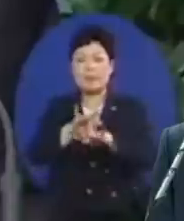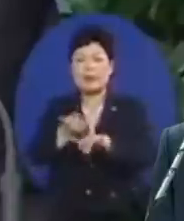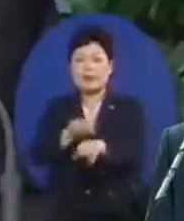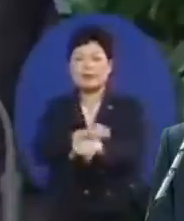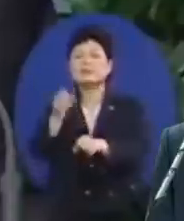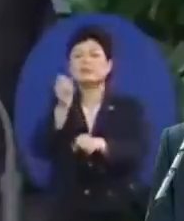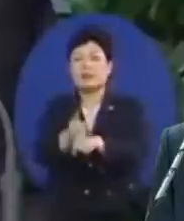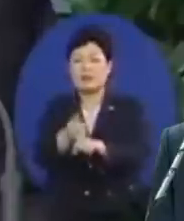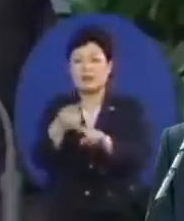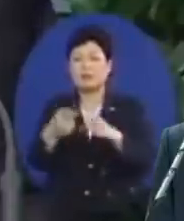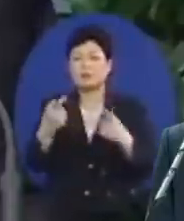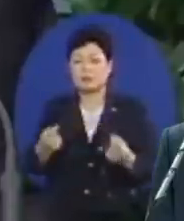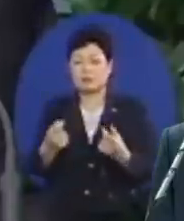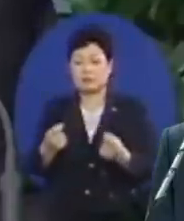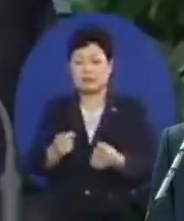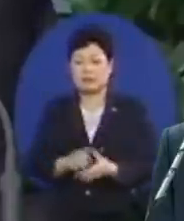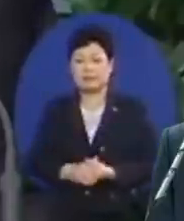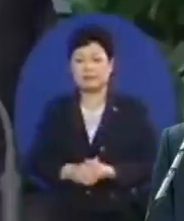특성인 것입니다.